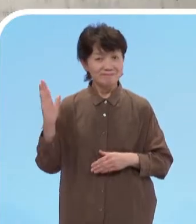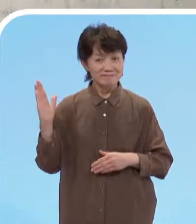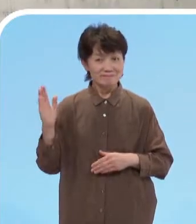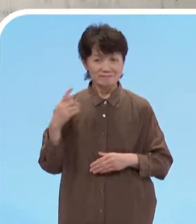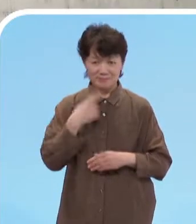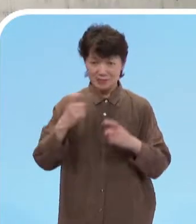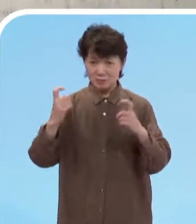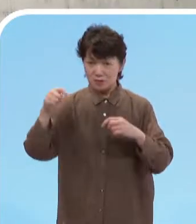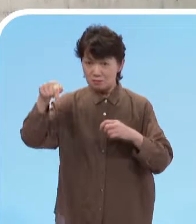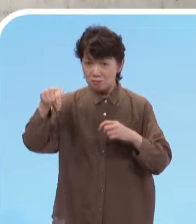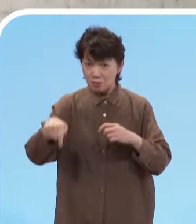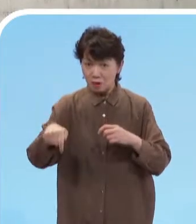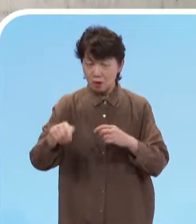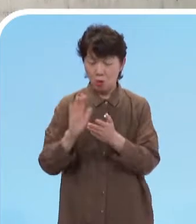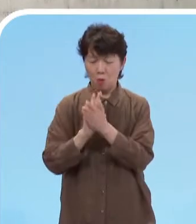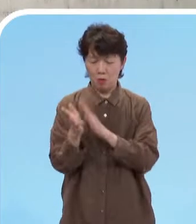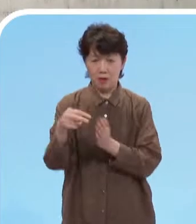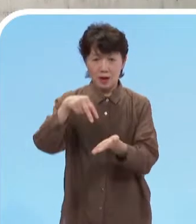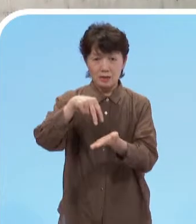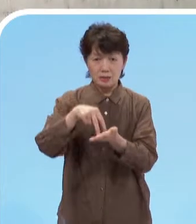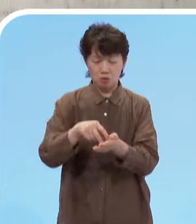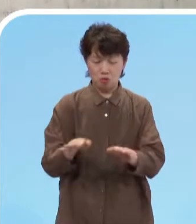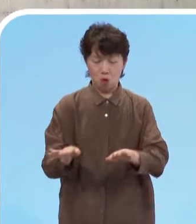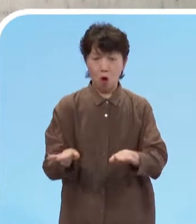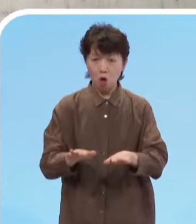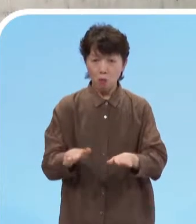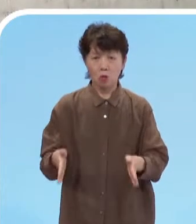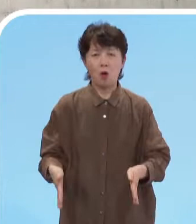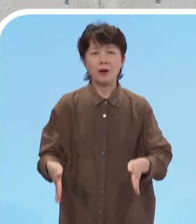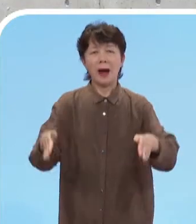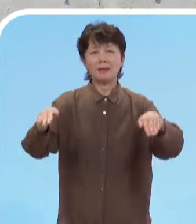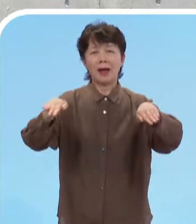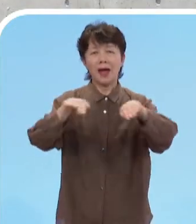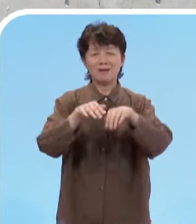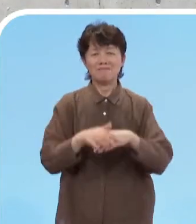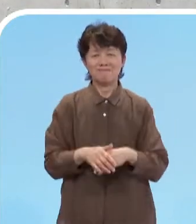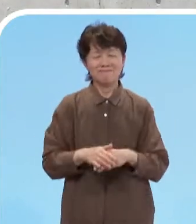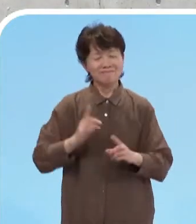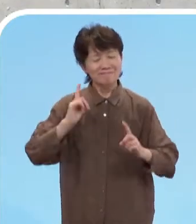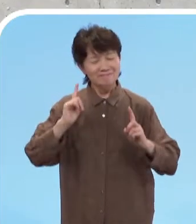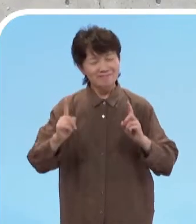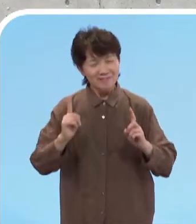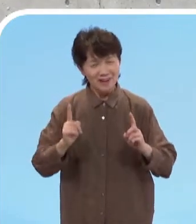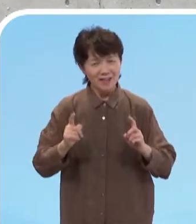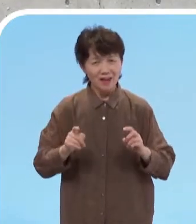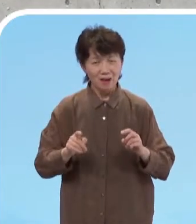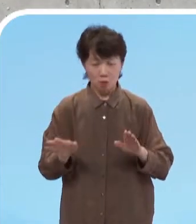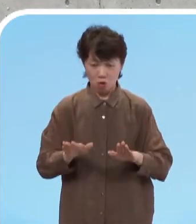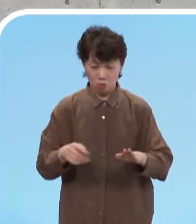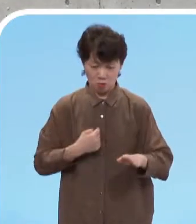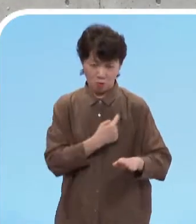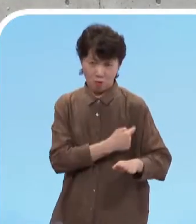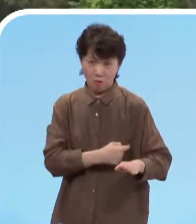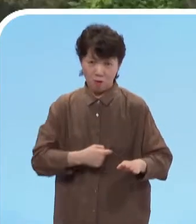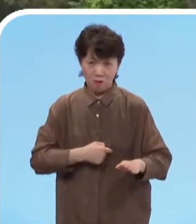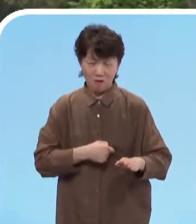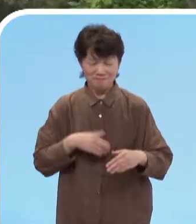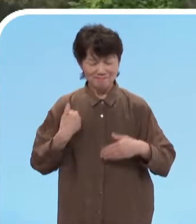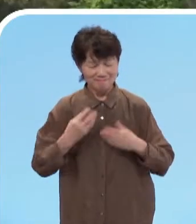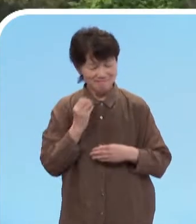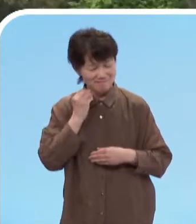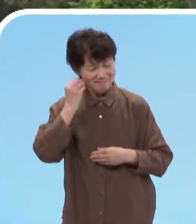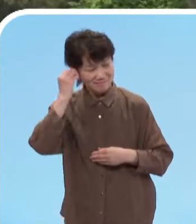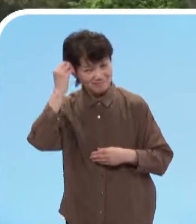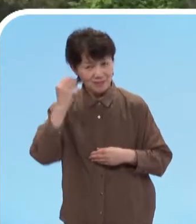こちらは姫路市にある県立子どもの館。遊びを通して子どもたちの豊かな感性